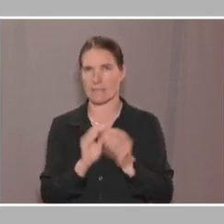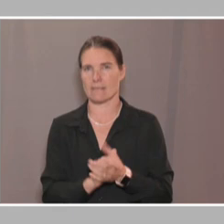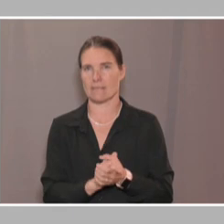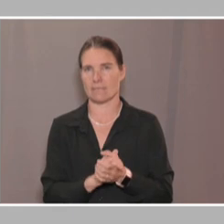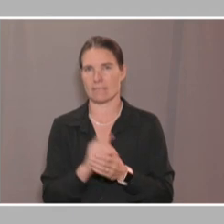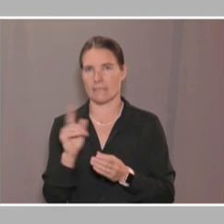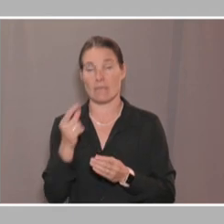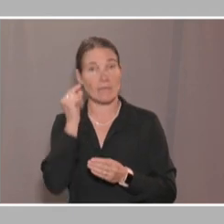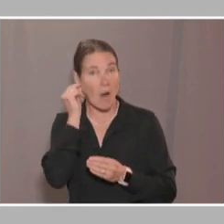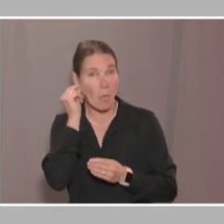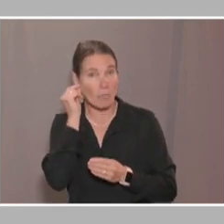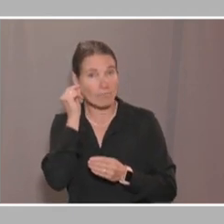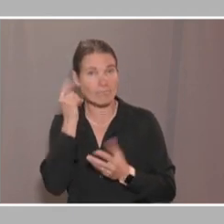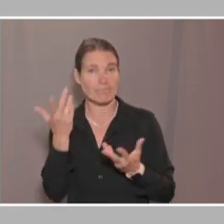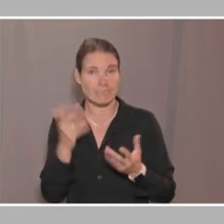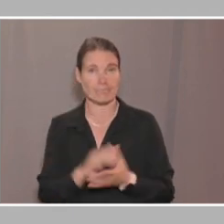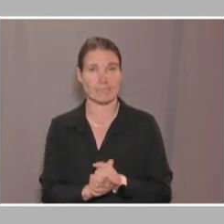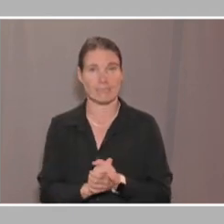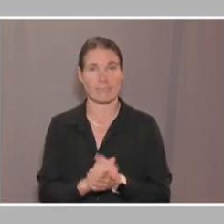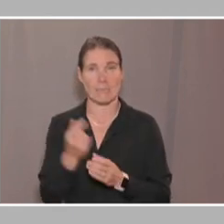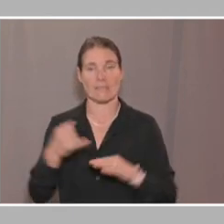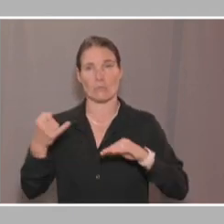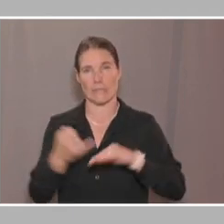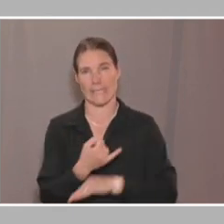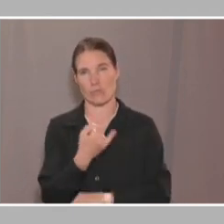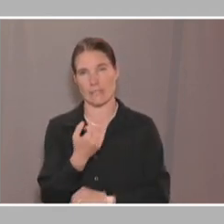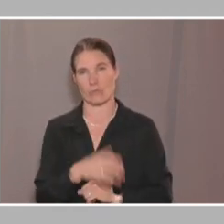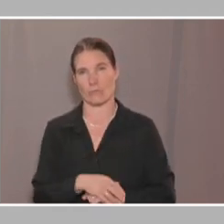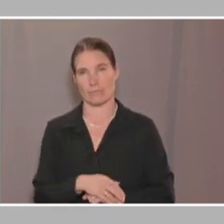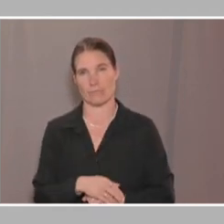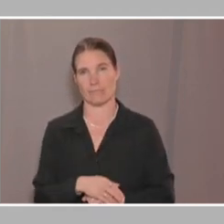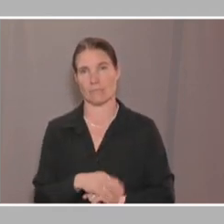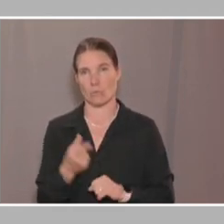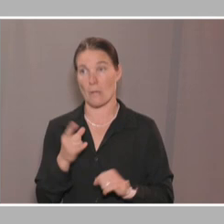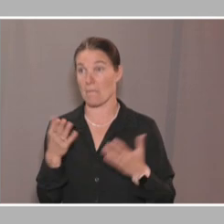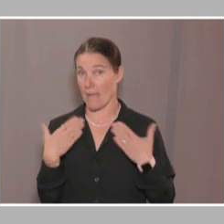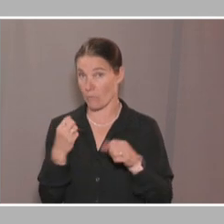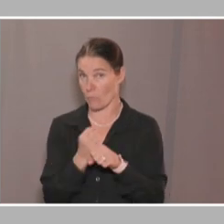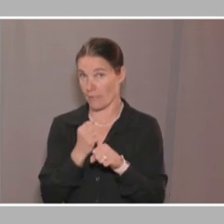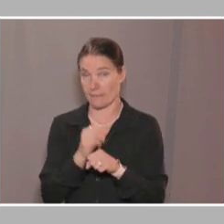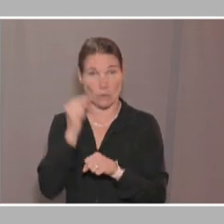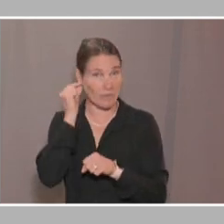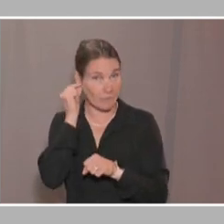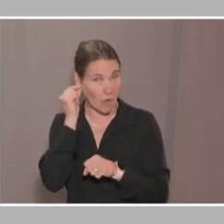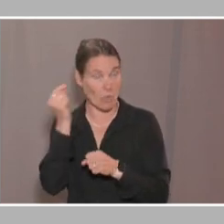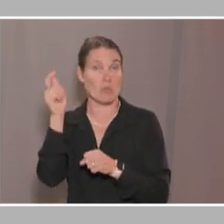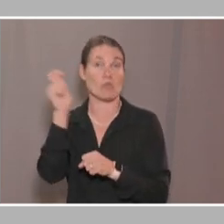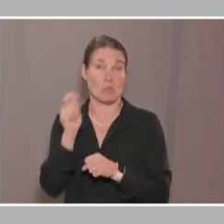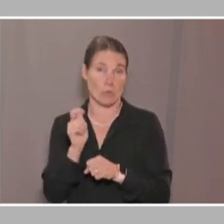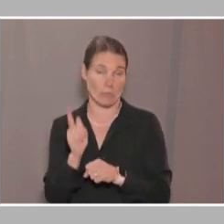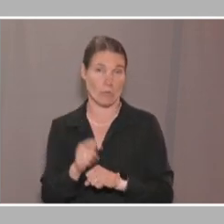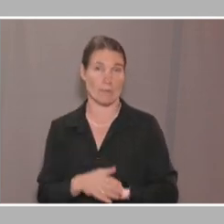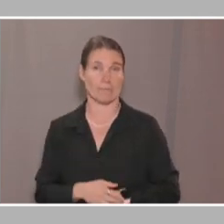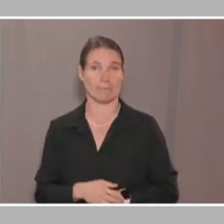Berufstätigkeit der Frau, die jedenfalls bis zur Eheschließung ausdrücklich propagiert wurde. Diese teilweise